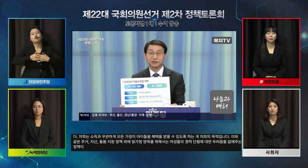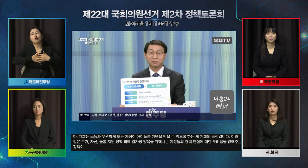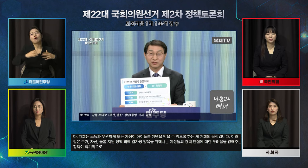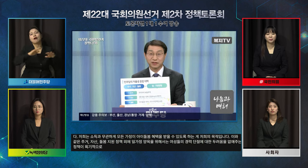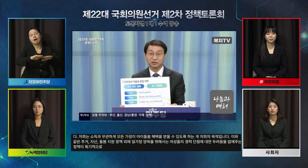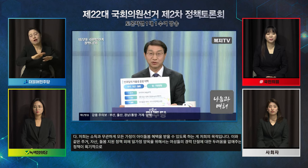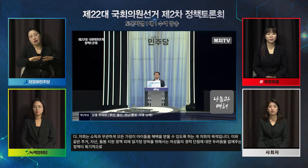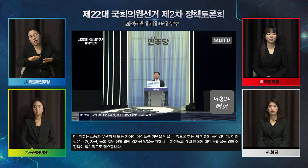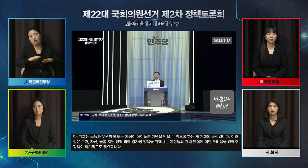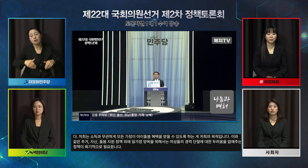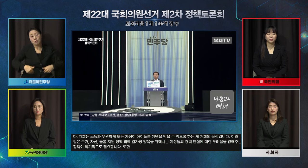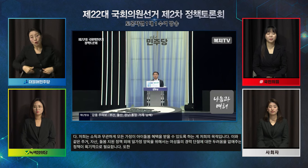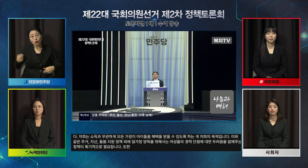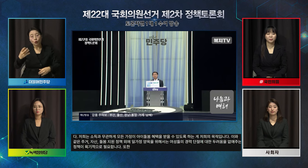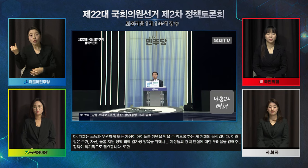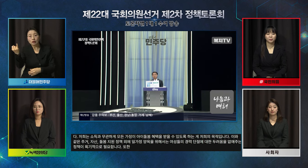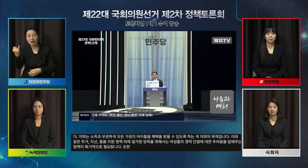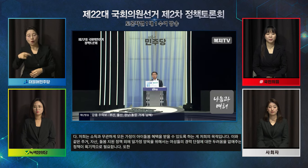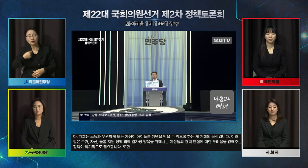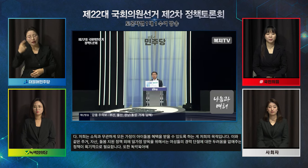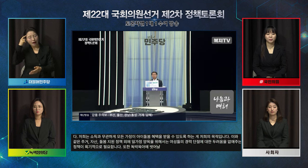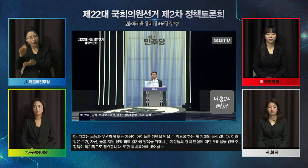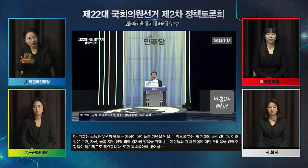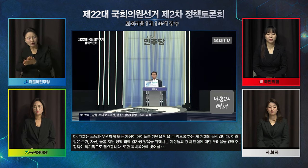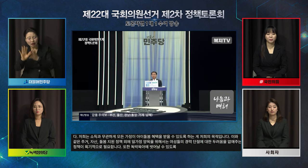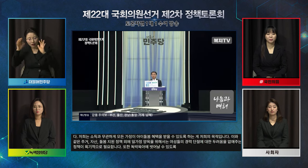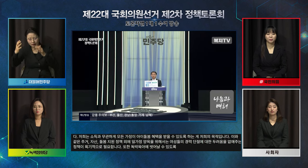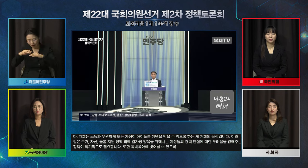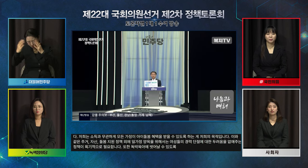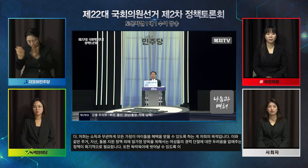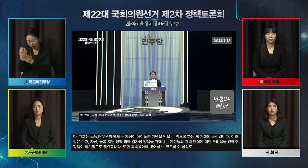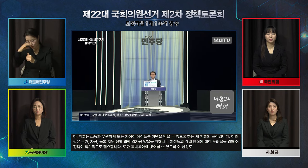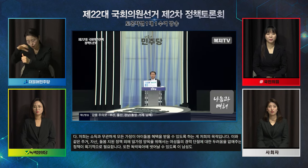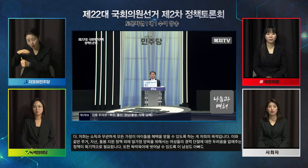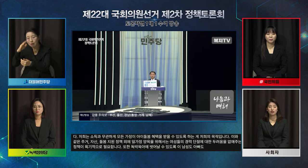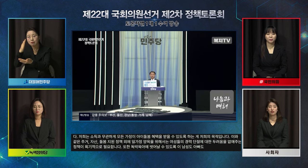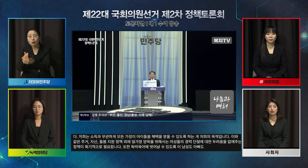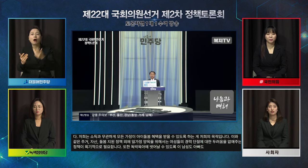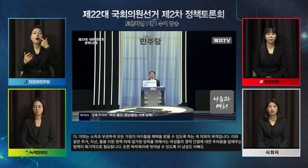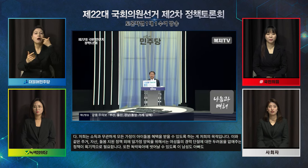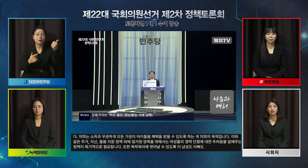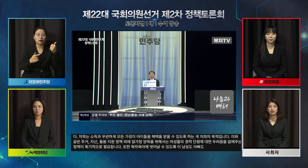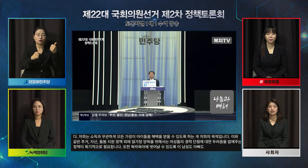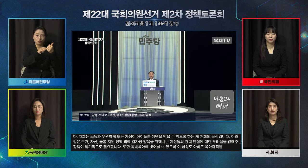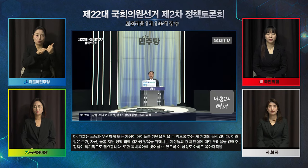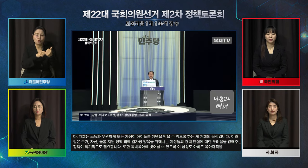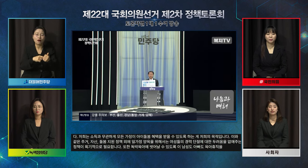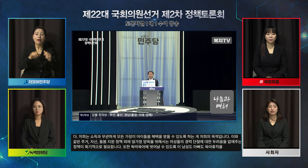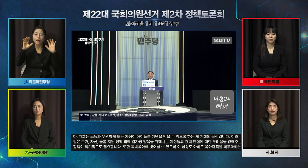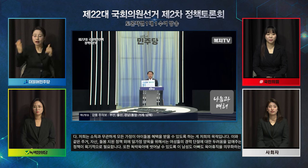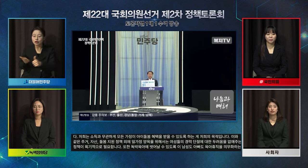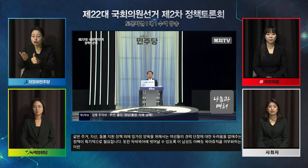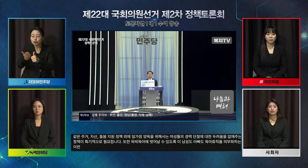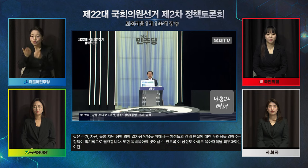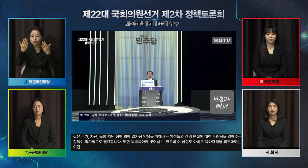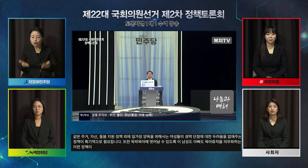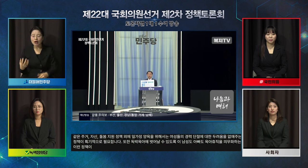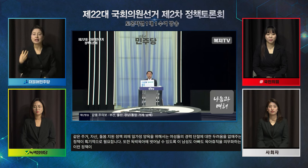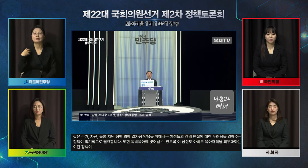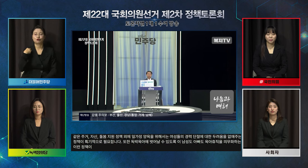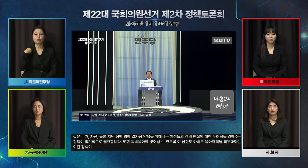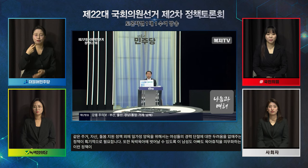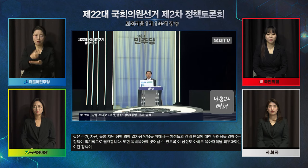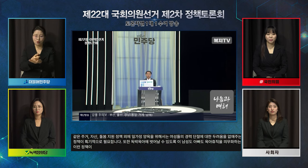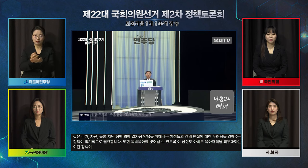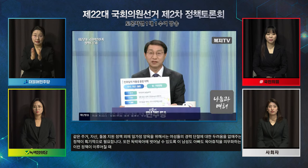하는 것을 벗어날 수 있도록 남성도 아빠도 육아휴직을 의무화하는 이런 정책이 이루어질